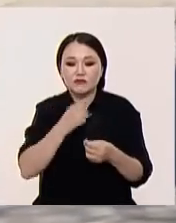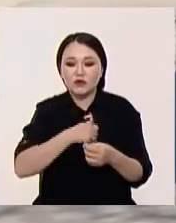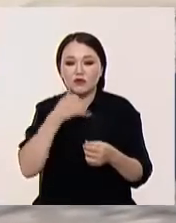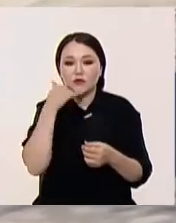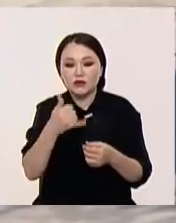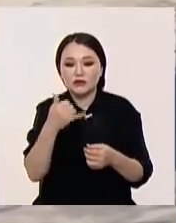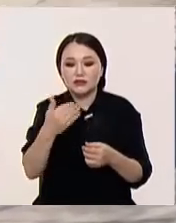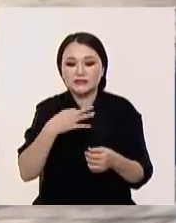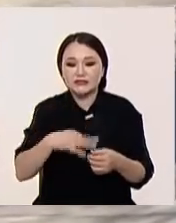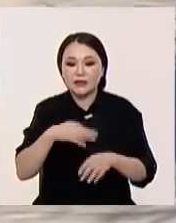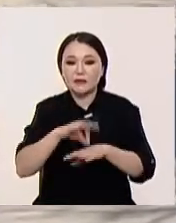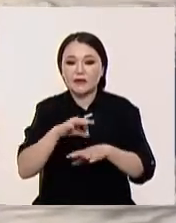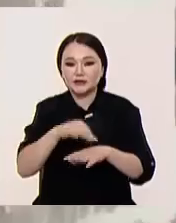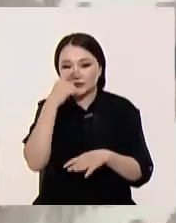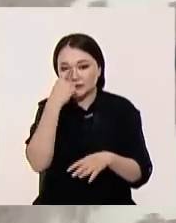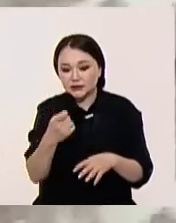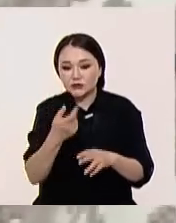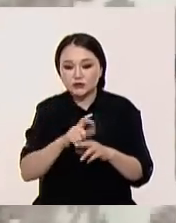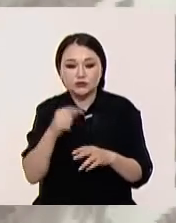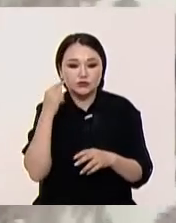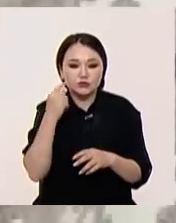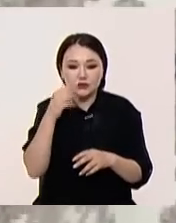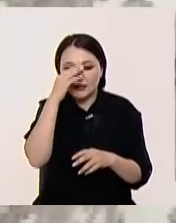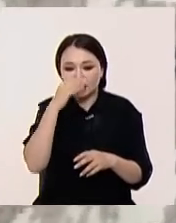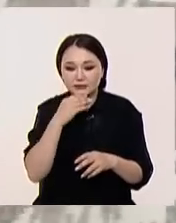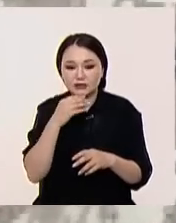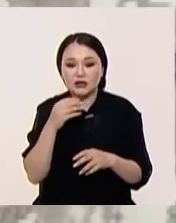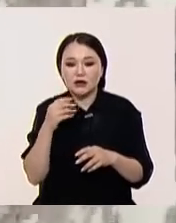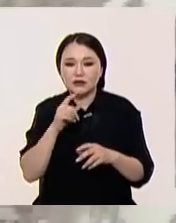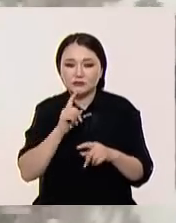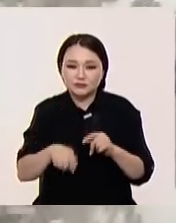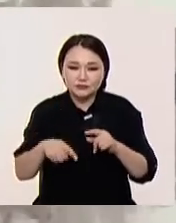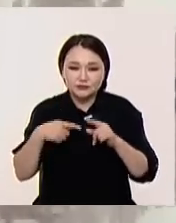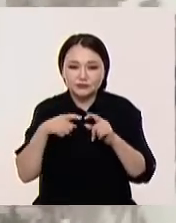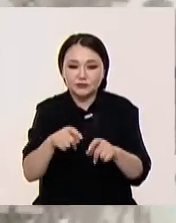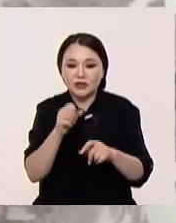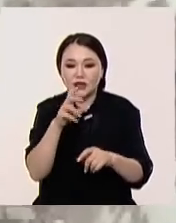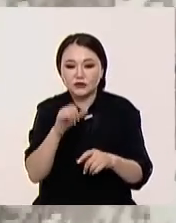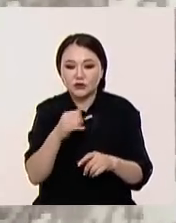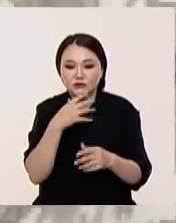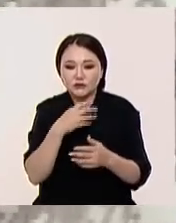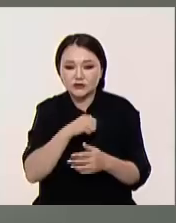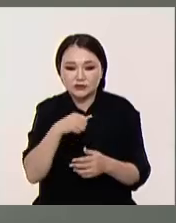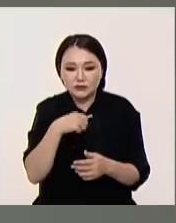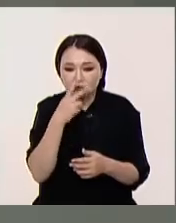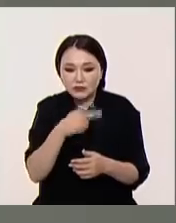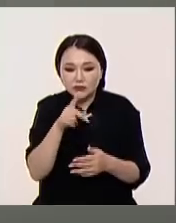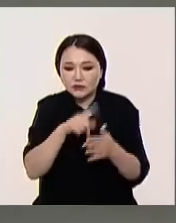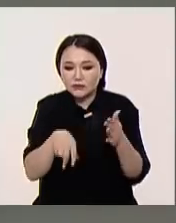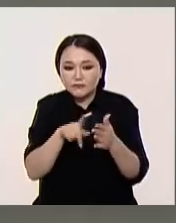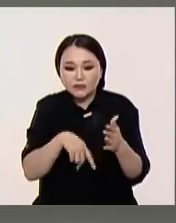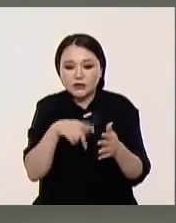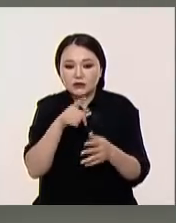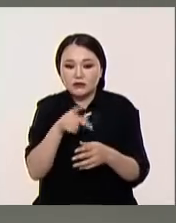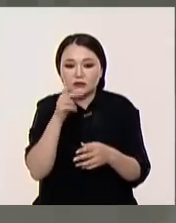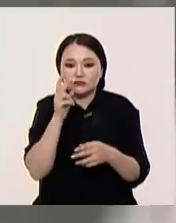хабарласып ұлдарының ауырып қалғанын айтқан. Мұны естіген сарбаздың әкесі алып ұшып Ақтауға жетіпті. Бірақ өз көзіме өзім сенбедім дейді. Сөзінше